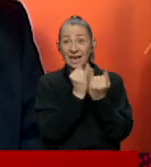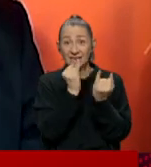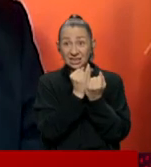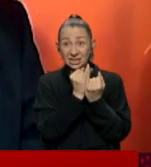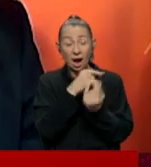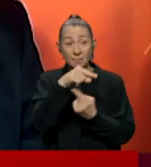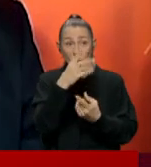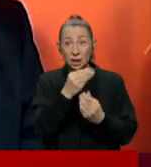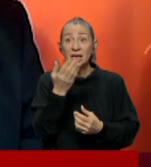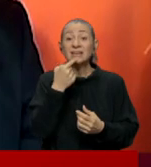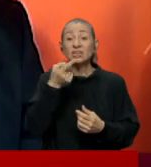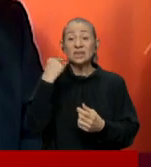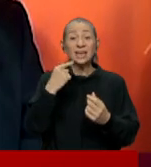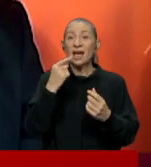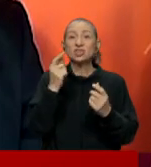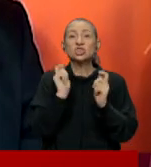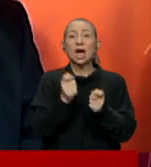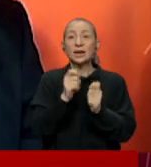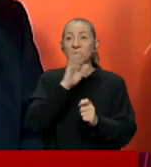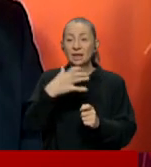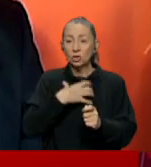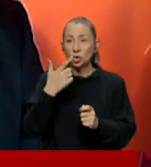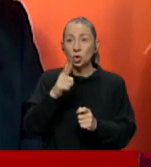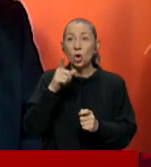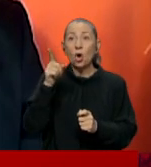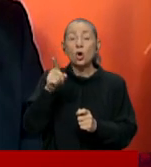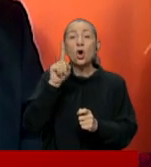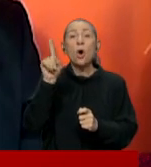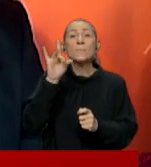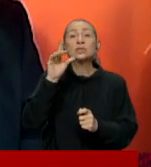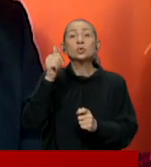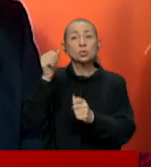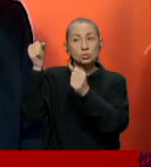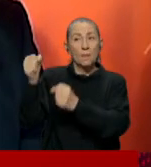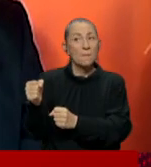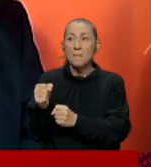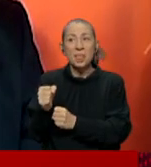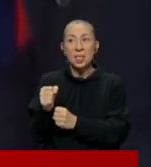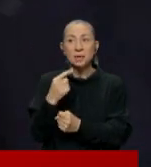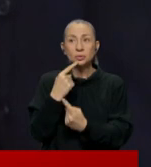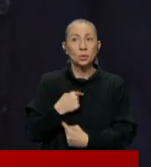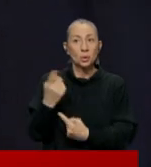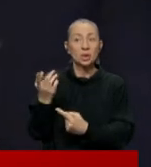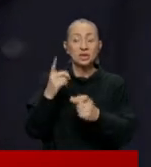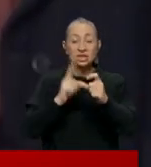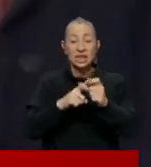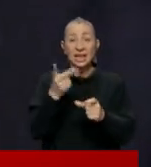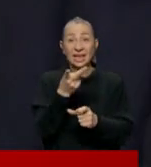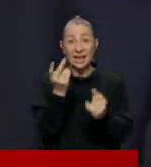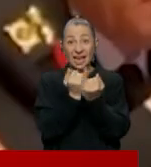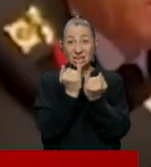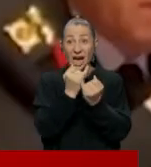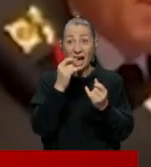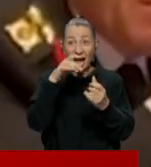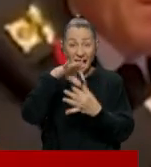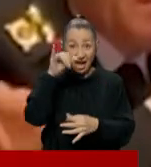kardeşin geçen sene Çankırı'ya gelip kendi köyünde 10-15 gün oralarda olduğunu söylüyorlar. Çataklı iki kardeşi hakkında